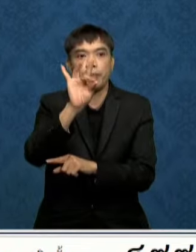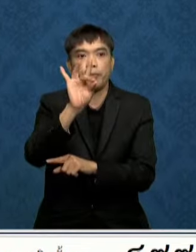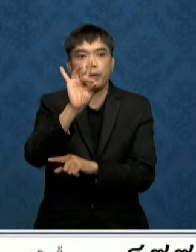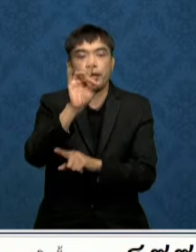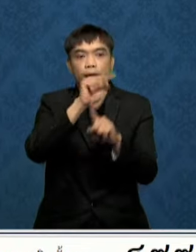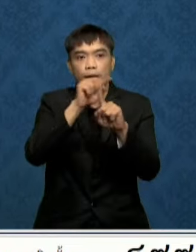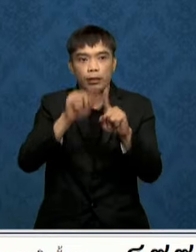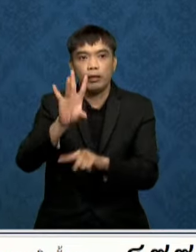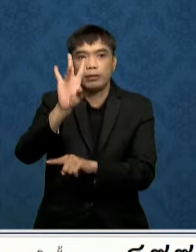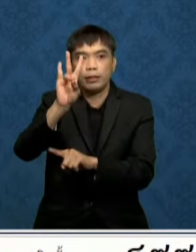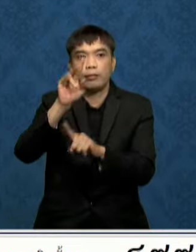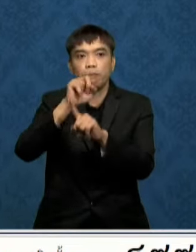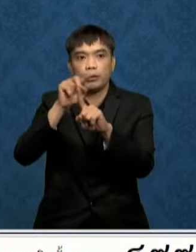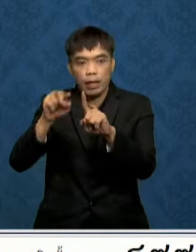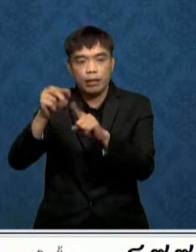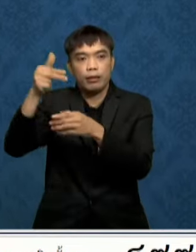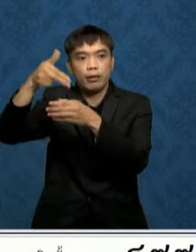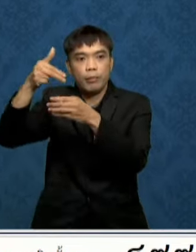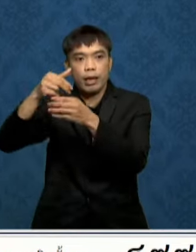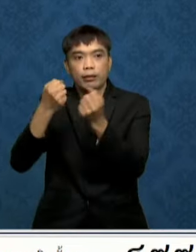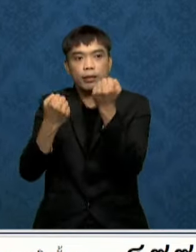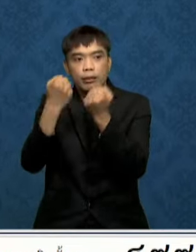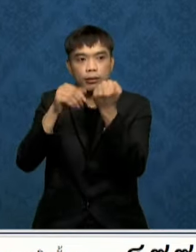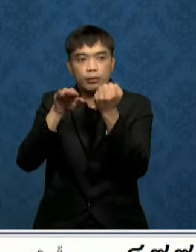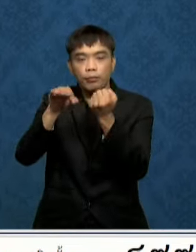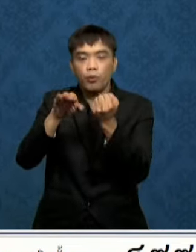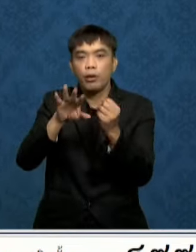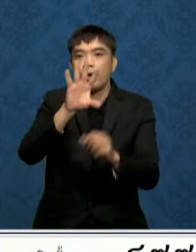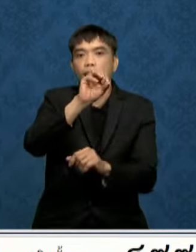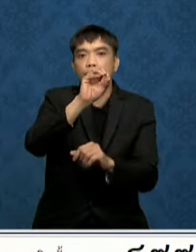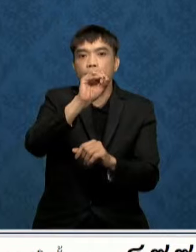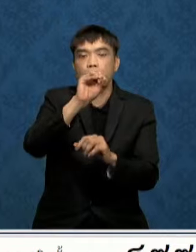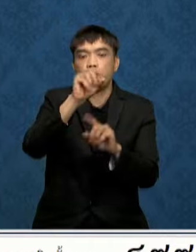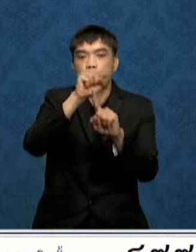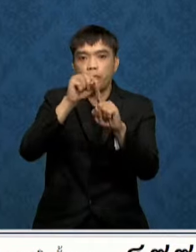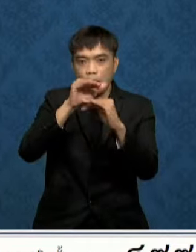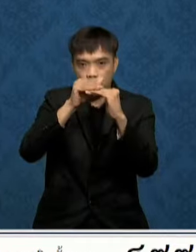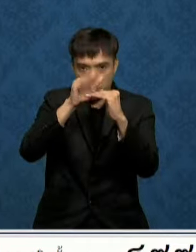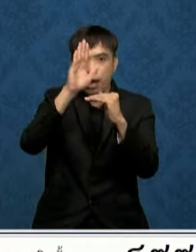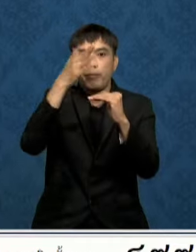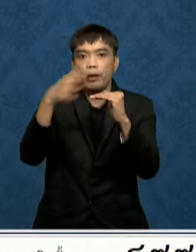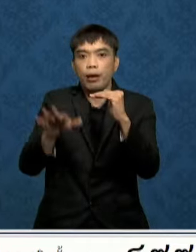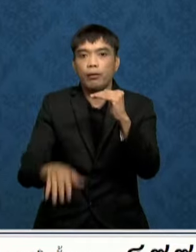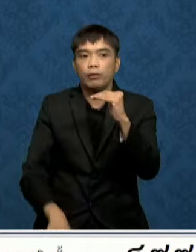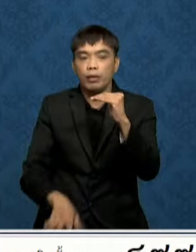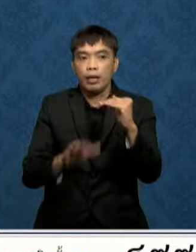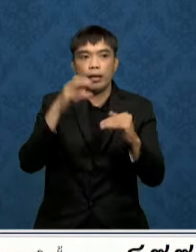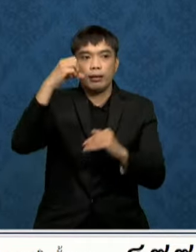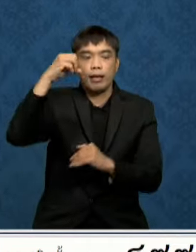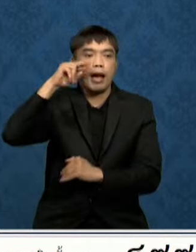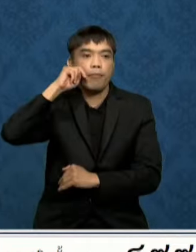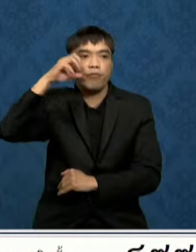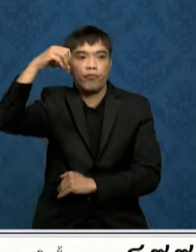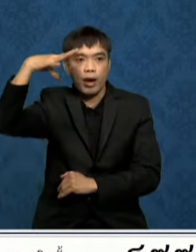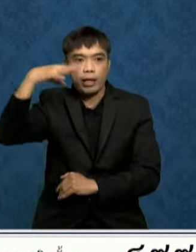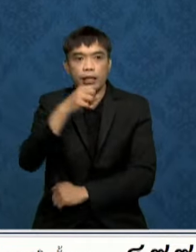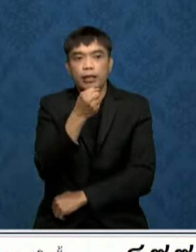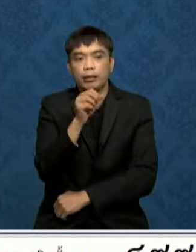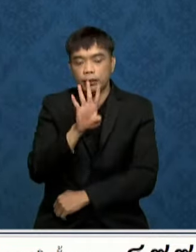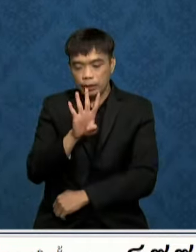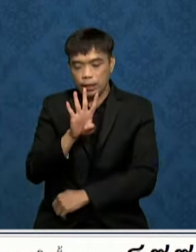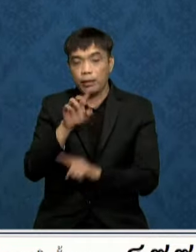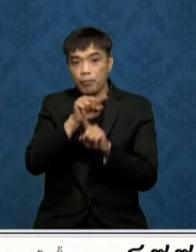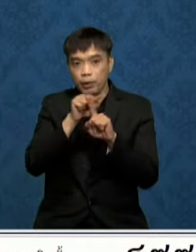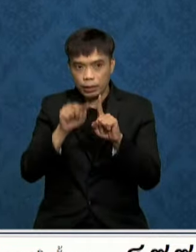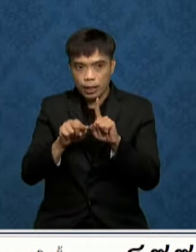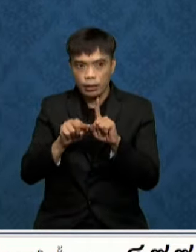ต่างๆอีก 7%นี่รวมๆกันแล้วก็เกิน 50%ไปแล้วนะคะค่าน้ำค่าไฟอีก 4%ดิฉันไม่ได้รวมค่าโทรศัพท์ค่า